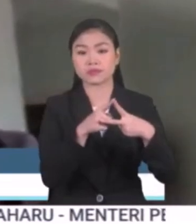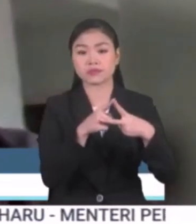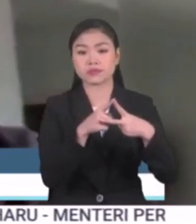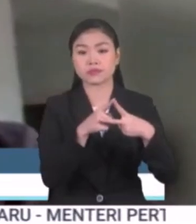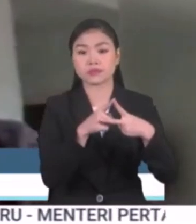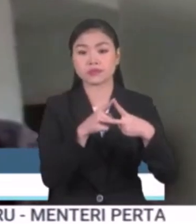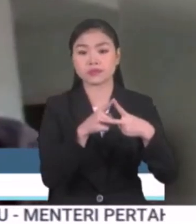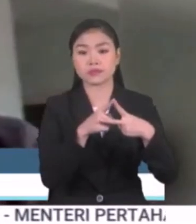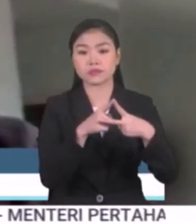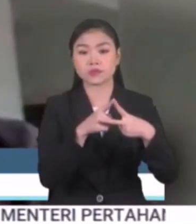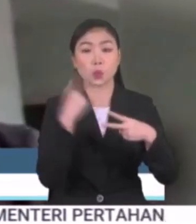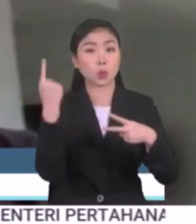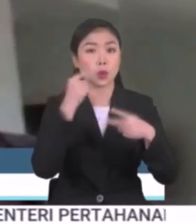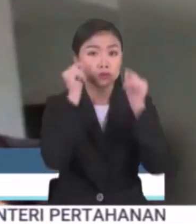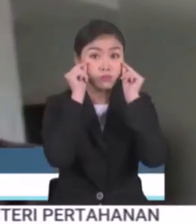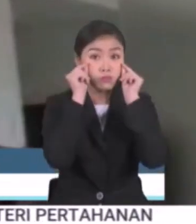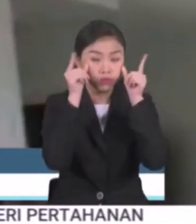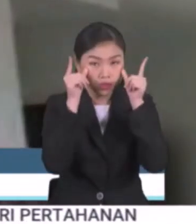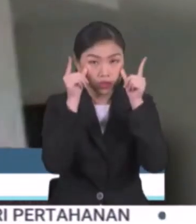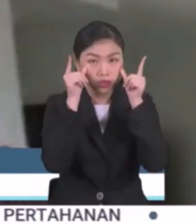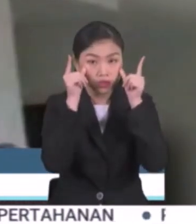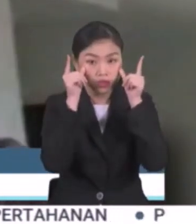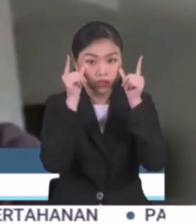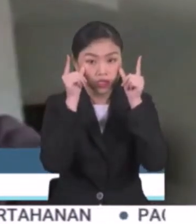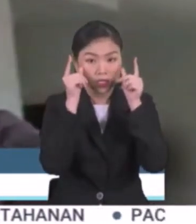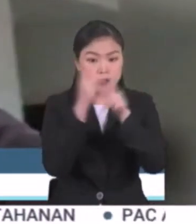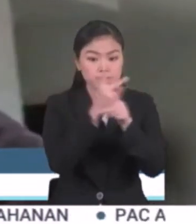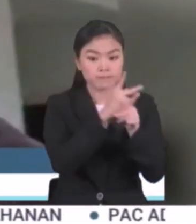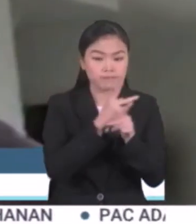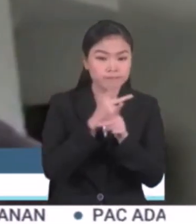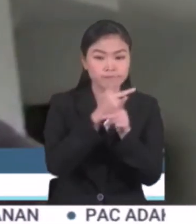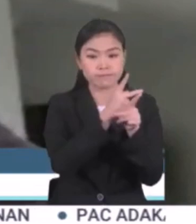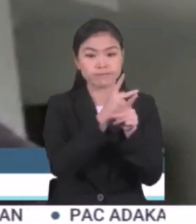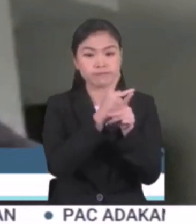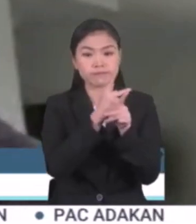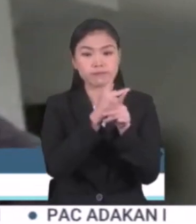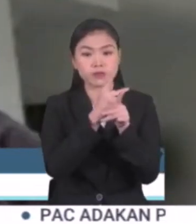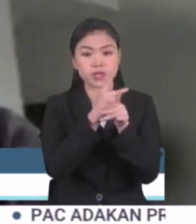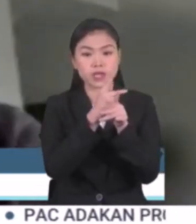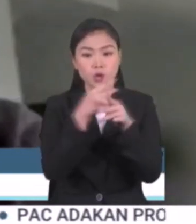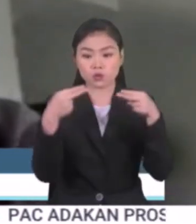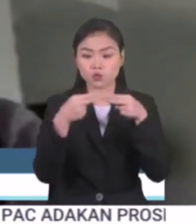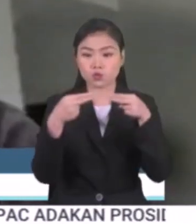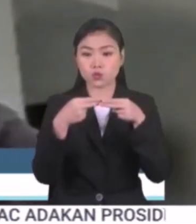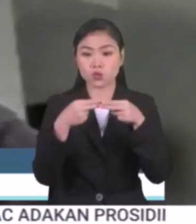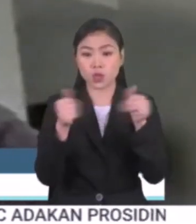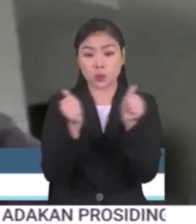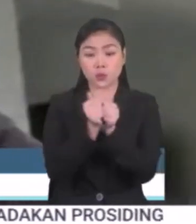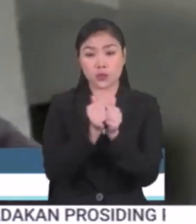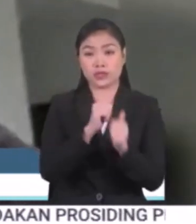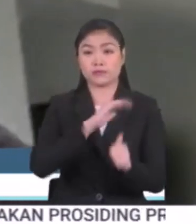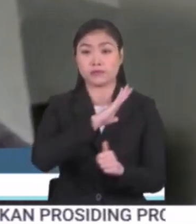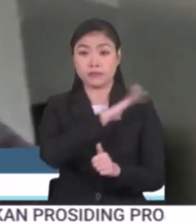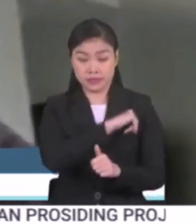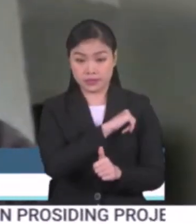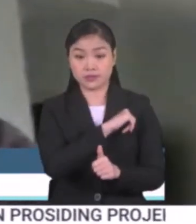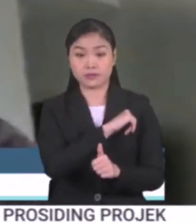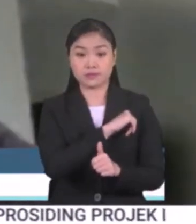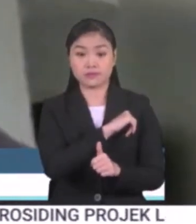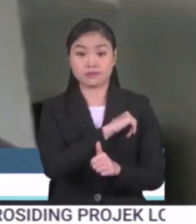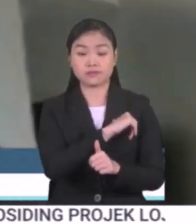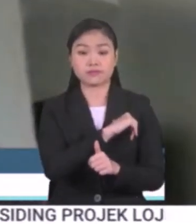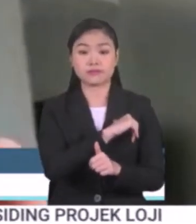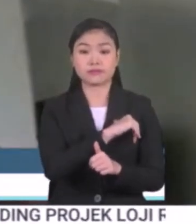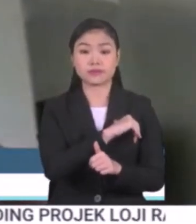sentiasa cakna, peka, menjaga dan mempererat hubungan bilateral kita dengan Palestin, dalam pada masa